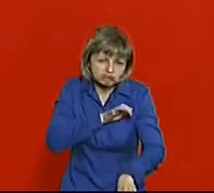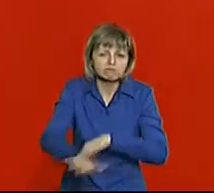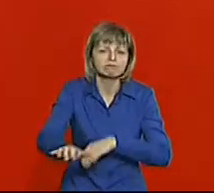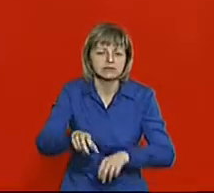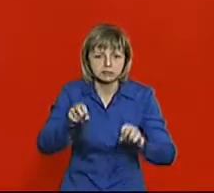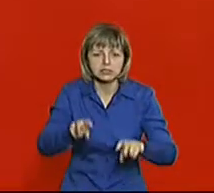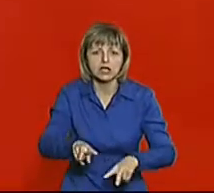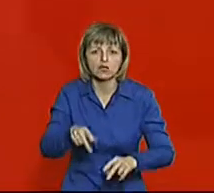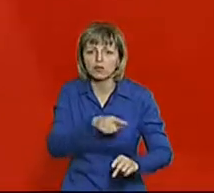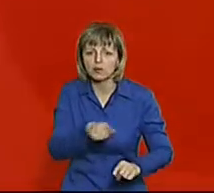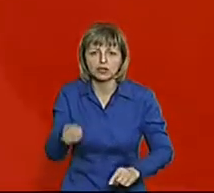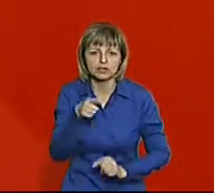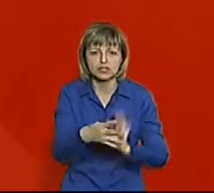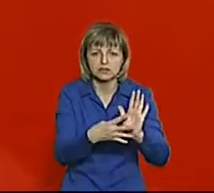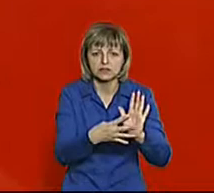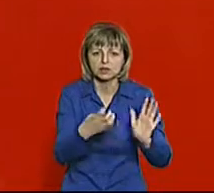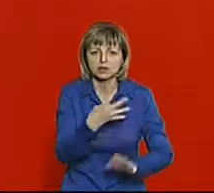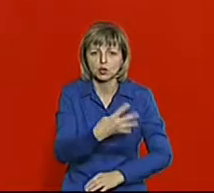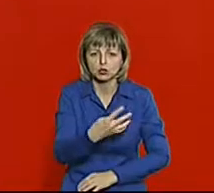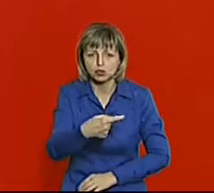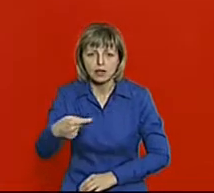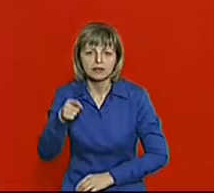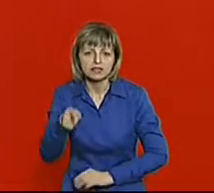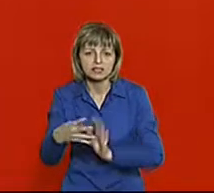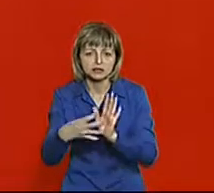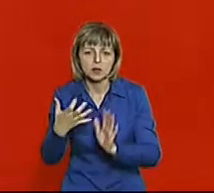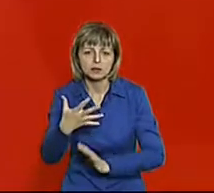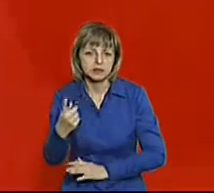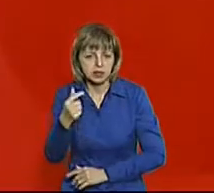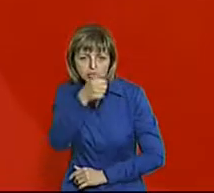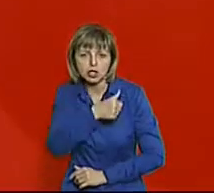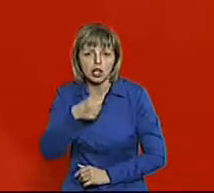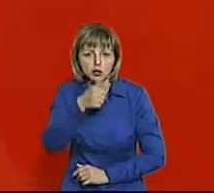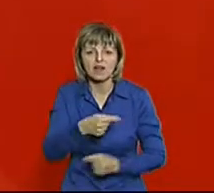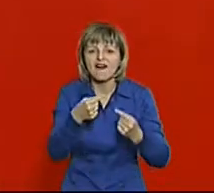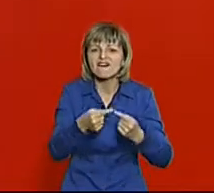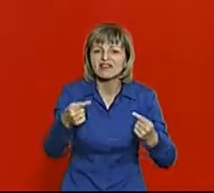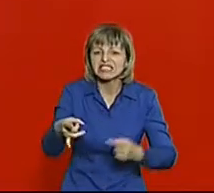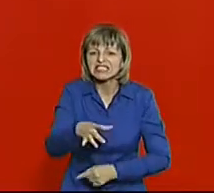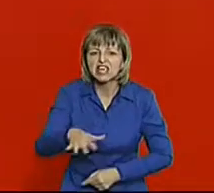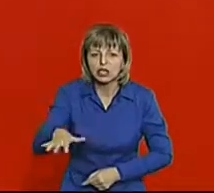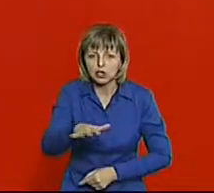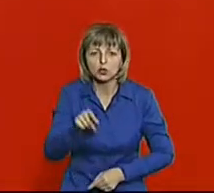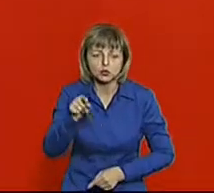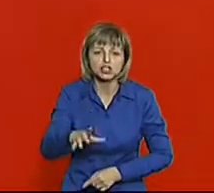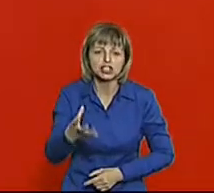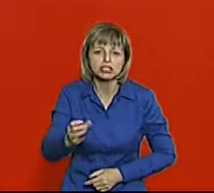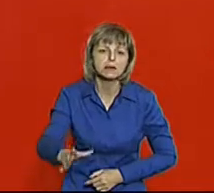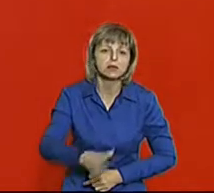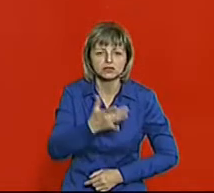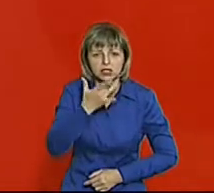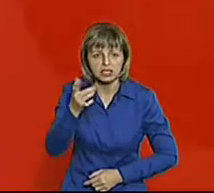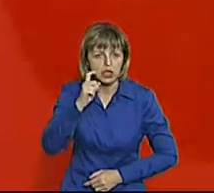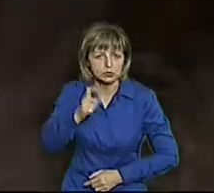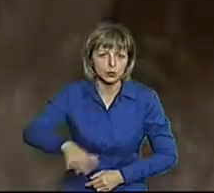у період з 1944 по 1951 роки у різні регіони тоді ще Радянської України.